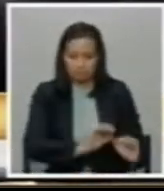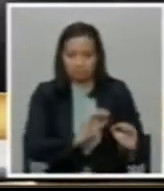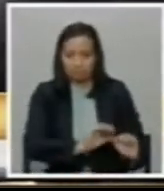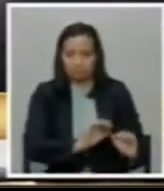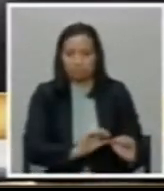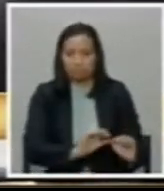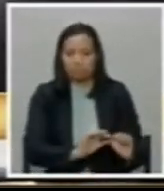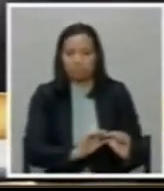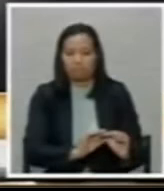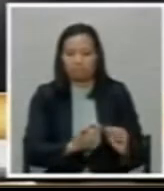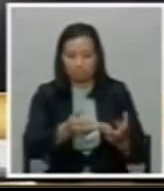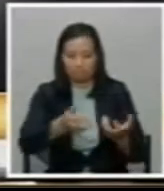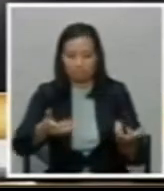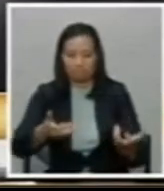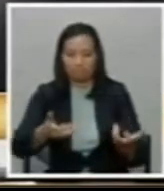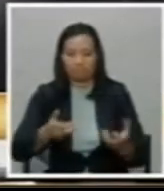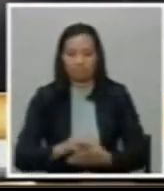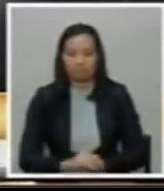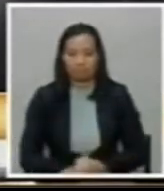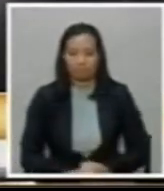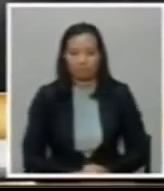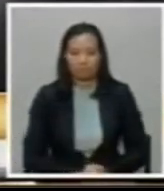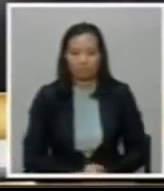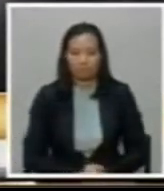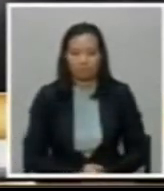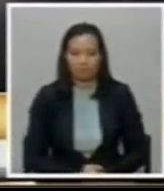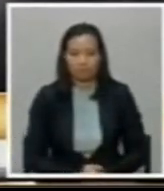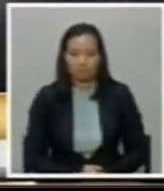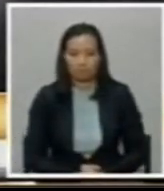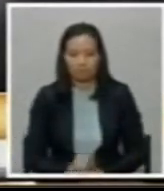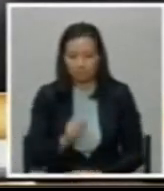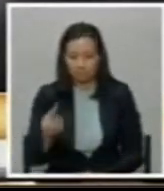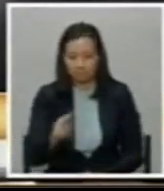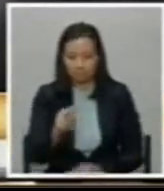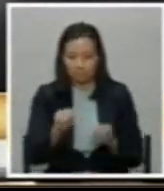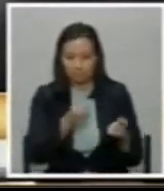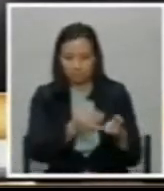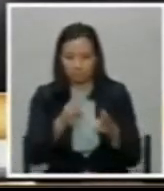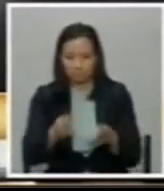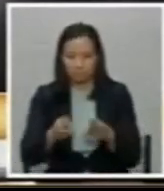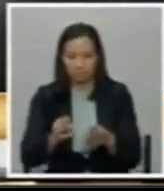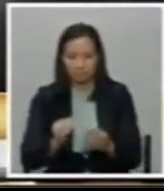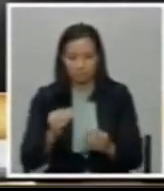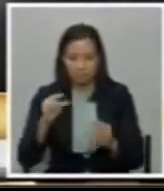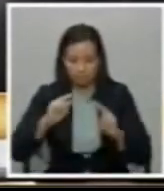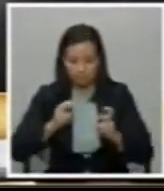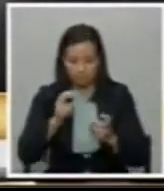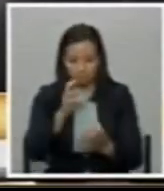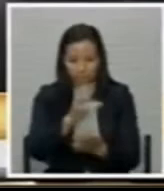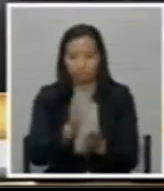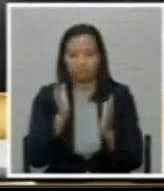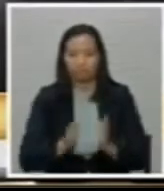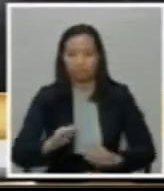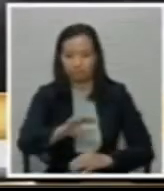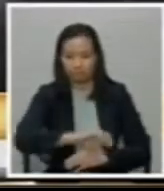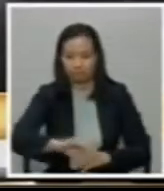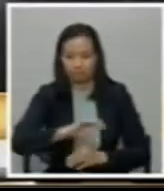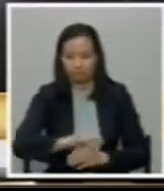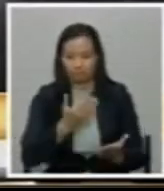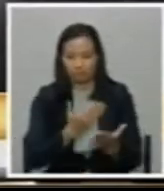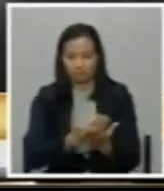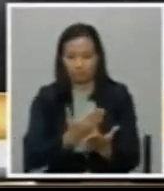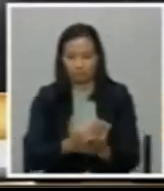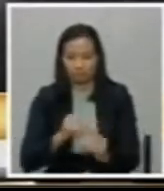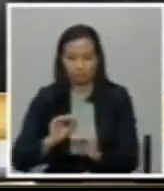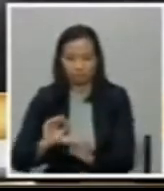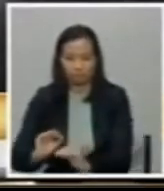ยก็แยกกองไปนะครับก็คือใช้วิธีการแก้บังคับให้ทุกคนเนี่ยมีเงินติดไม้